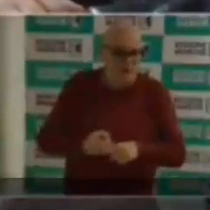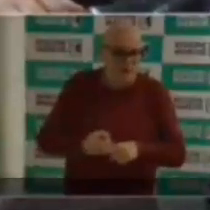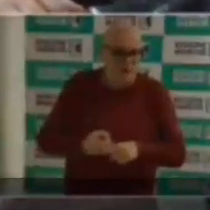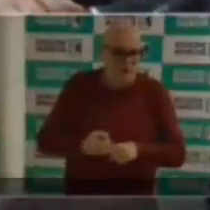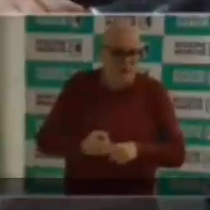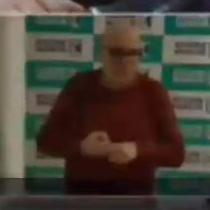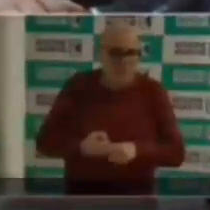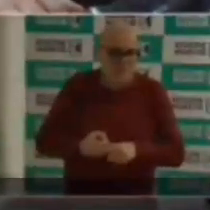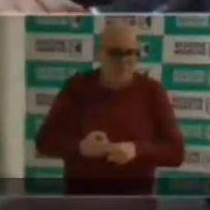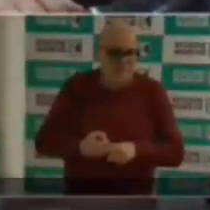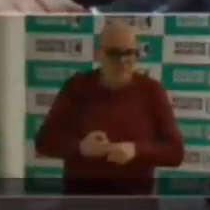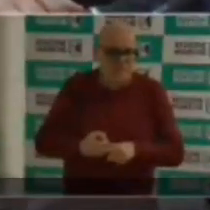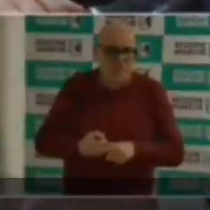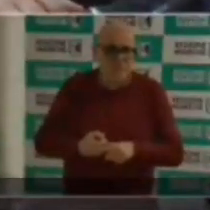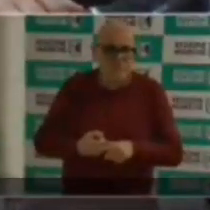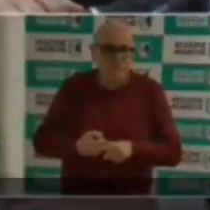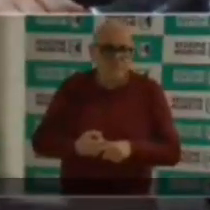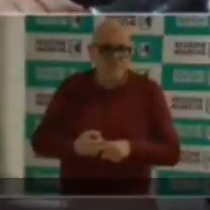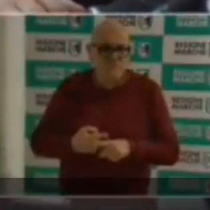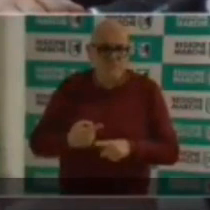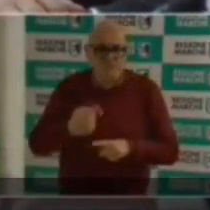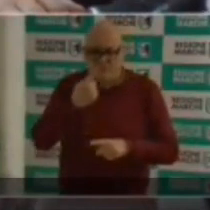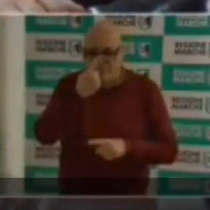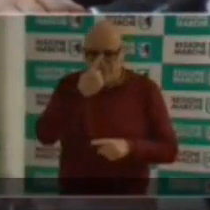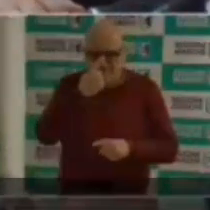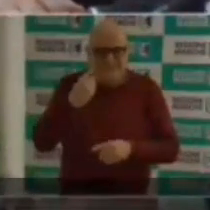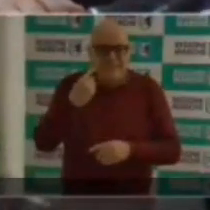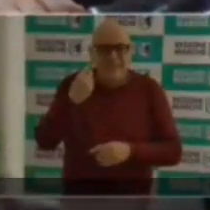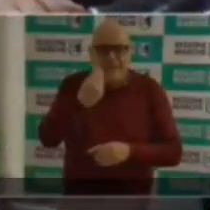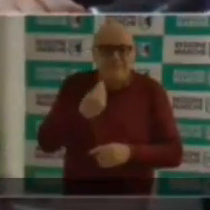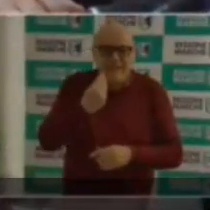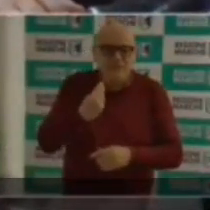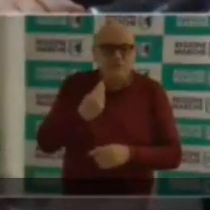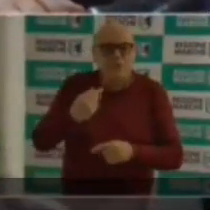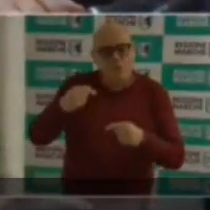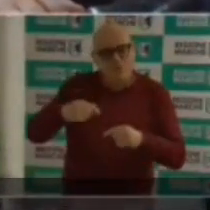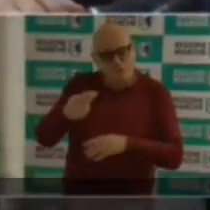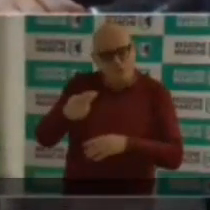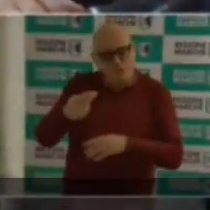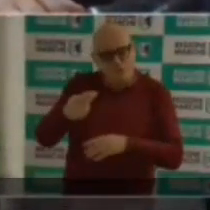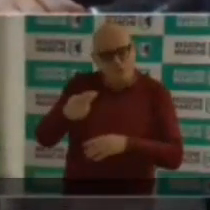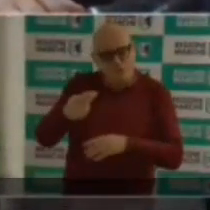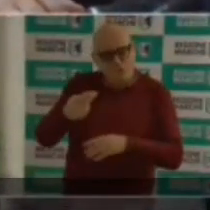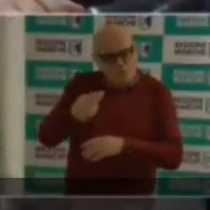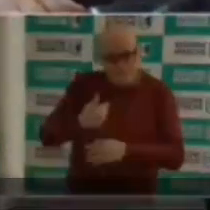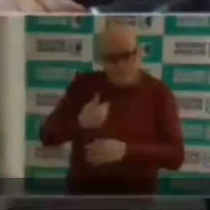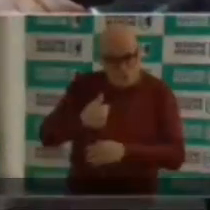penso che è un progetto che come regione dobbiamo sostenere